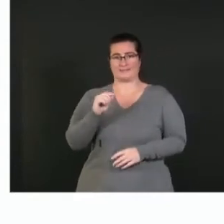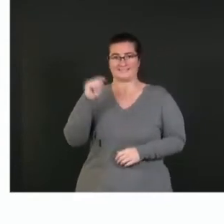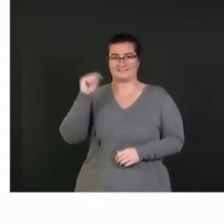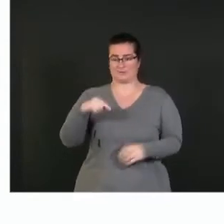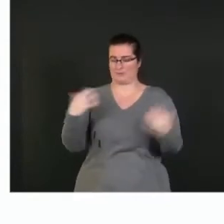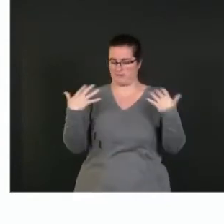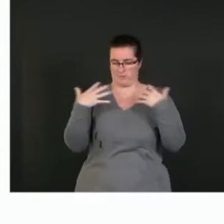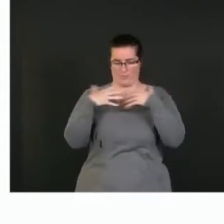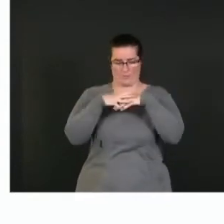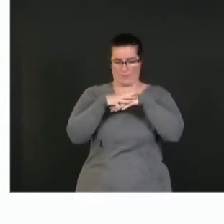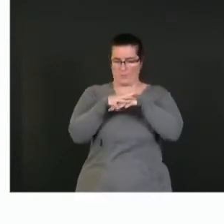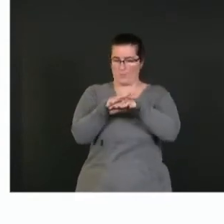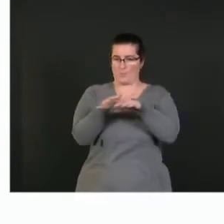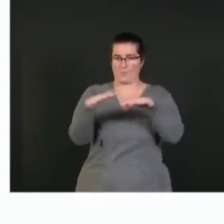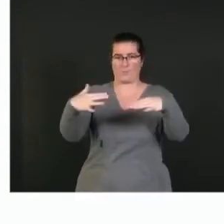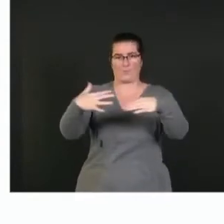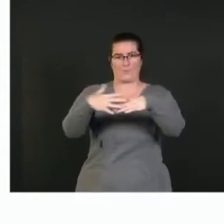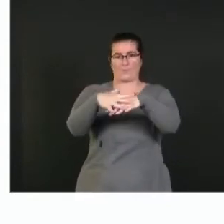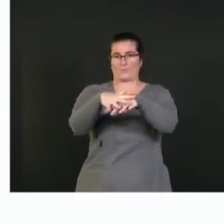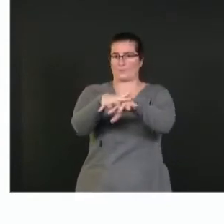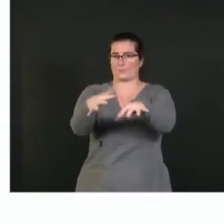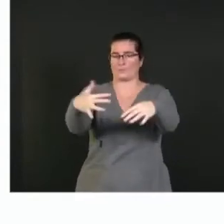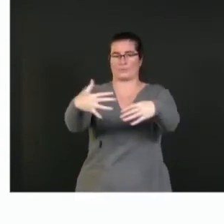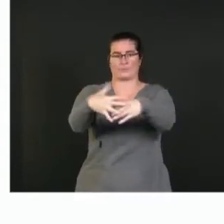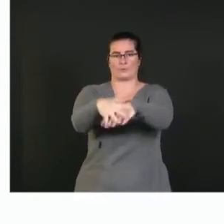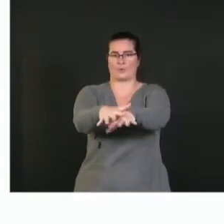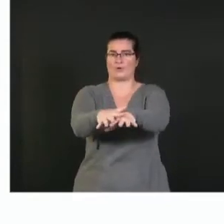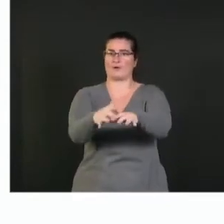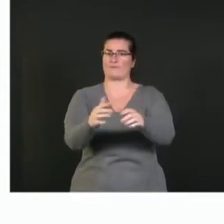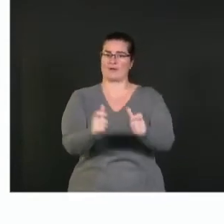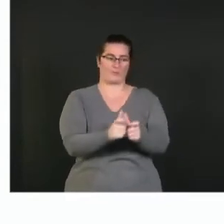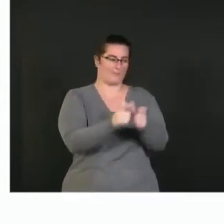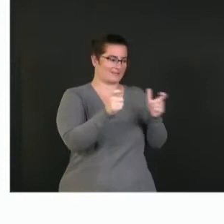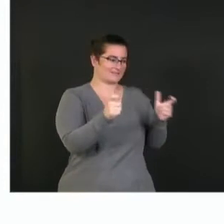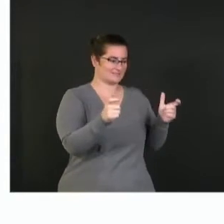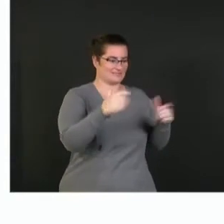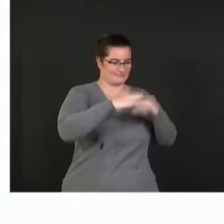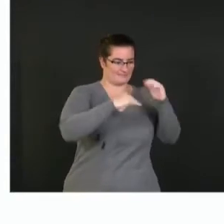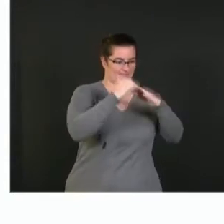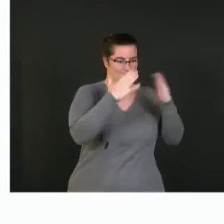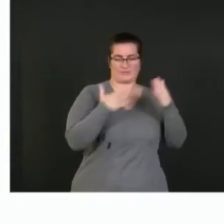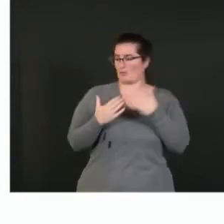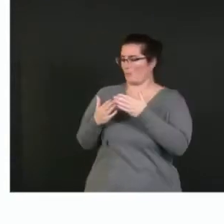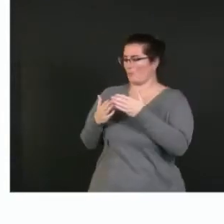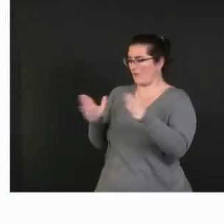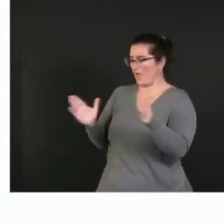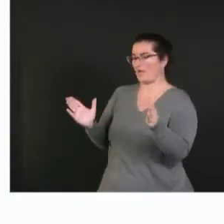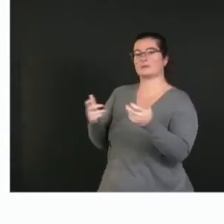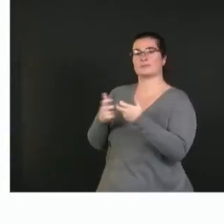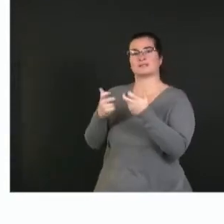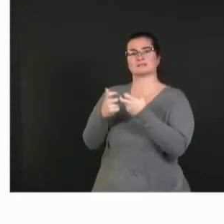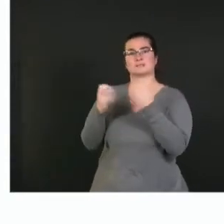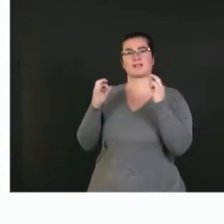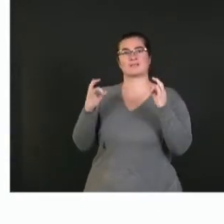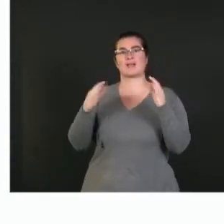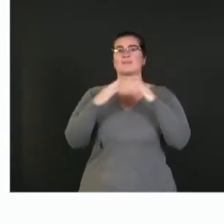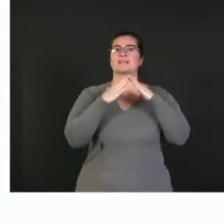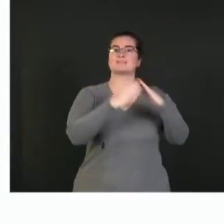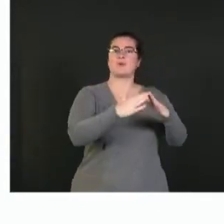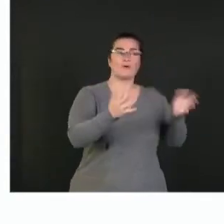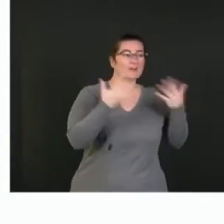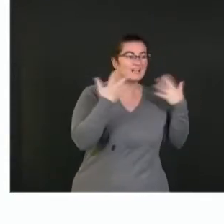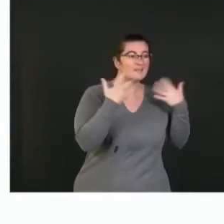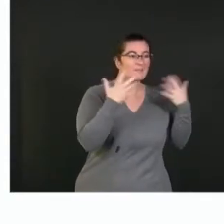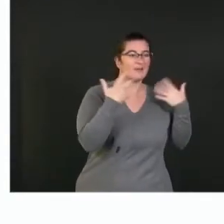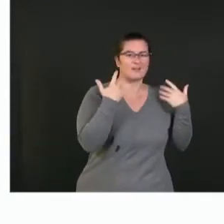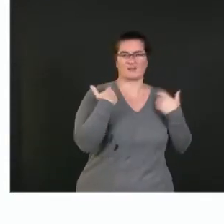une continuité absolue entre le bâti et l'ouvert. La maîtrise de l'effet d'îlot de chaleur, ça sert à quoi si les bâtiments sont climatisés?